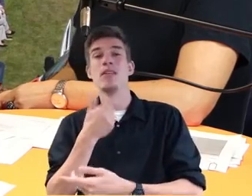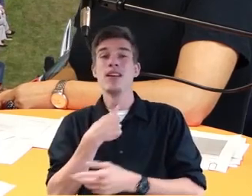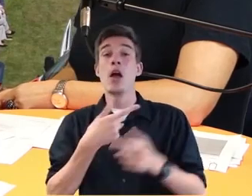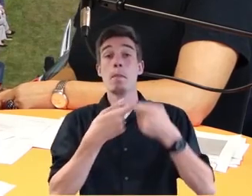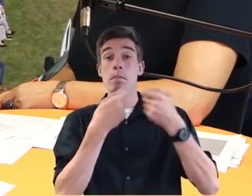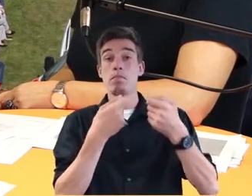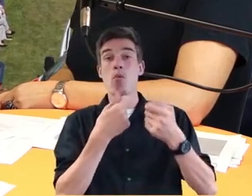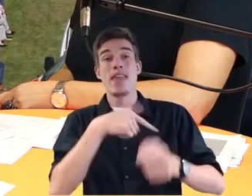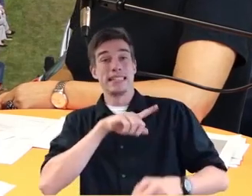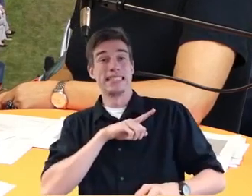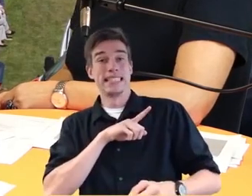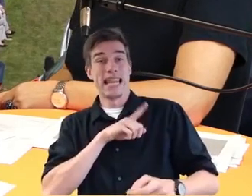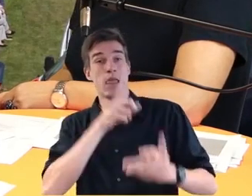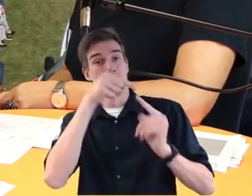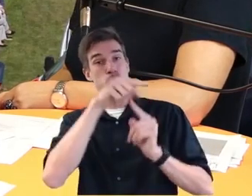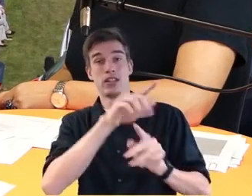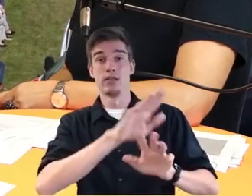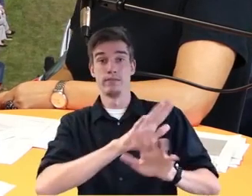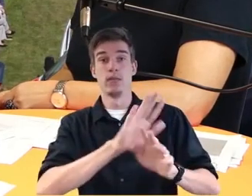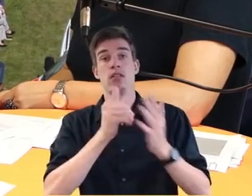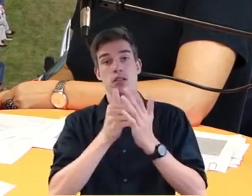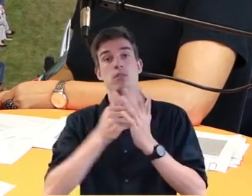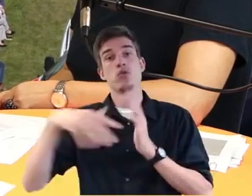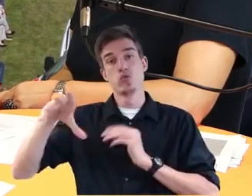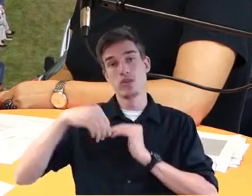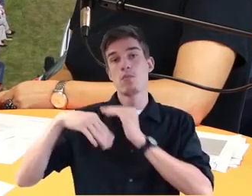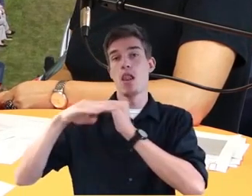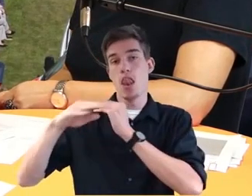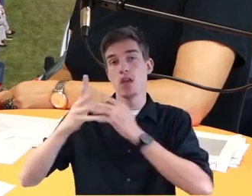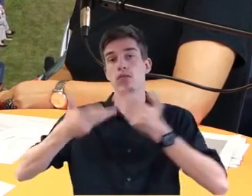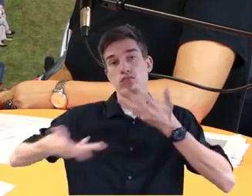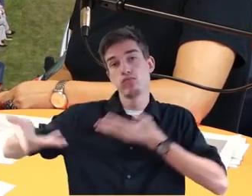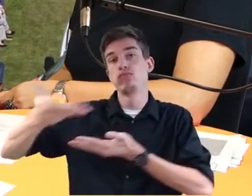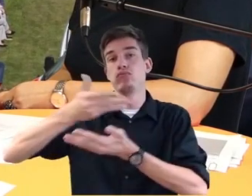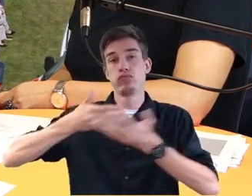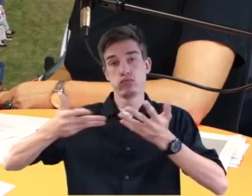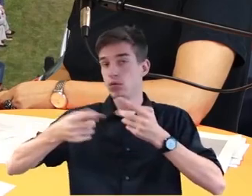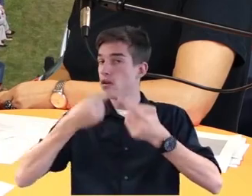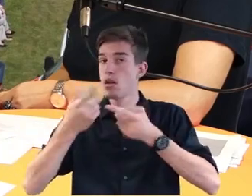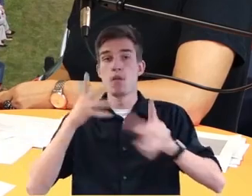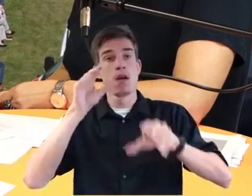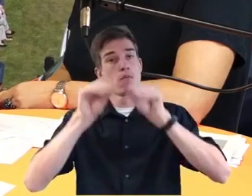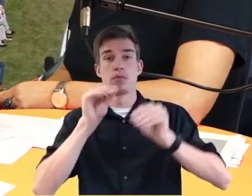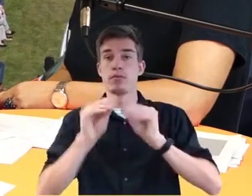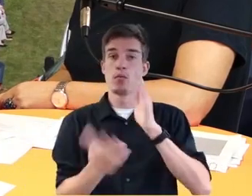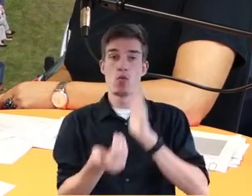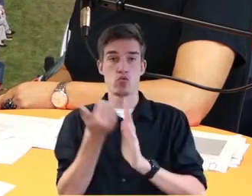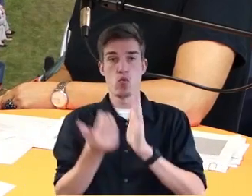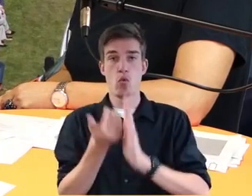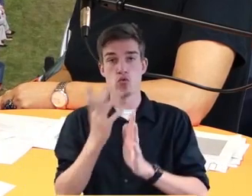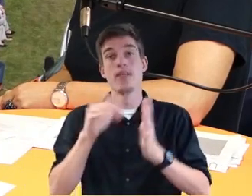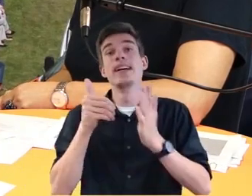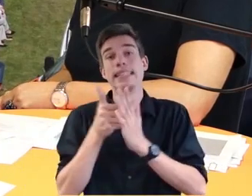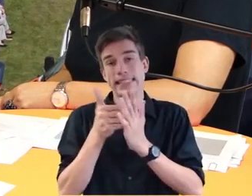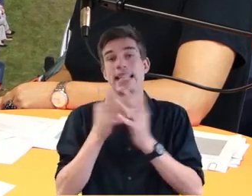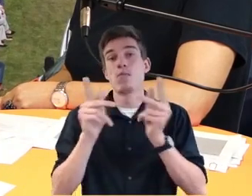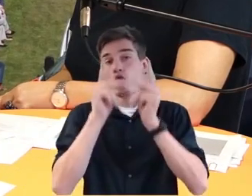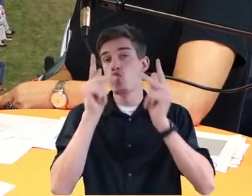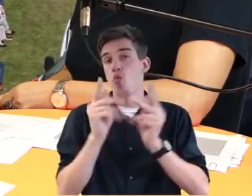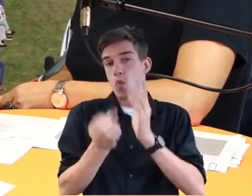aufstellt zu diesem Zweck. Und wir insoweit also die Ausstattung des Katastrophenschutzes der Länder ergänzen. Und dazu gibt es ein